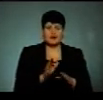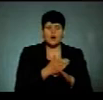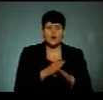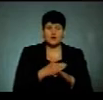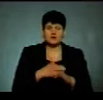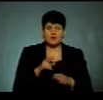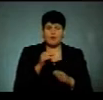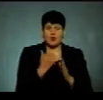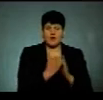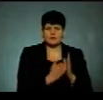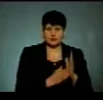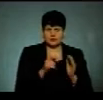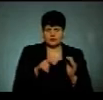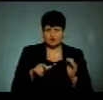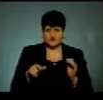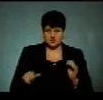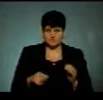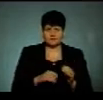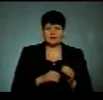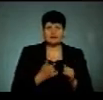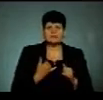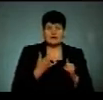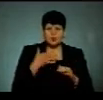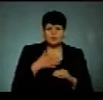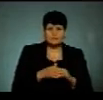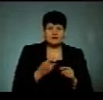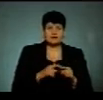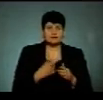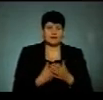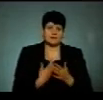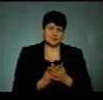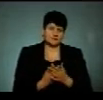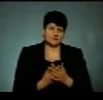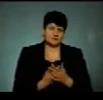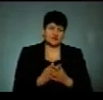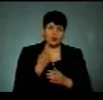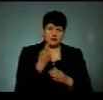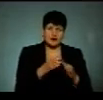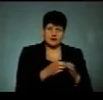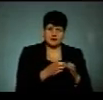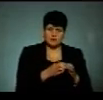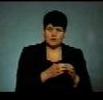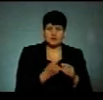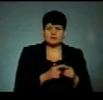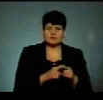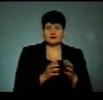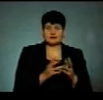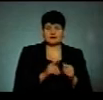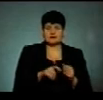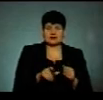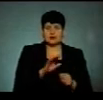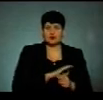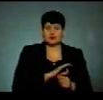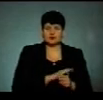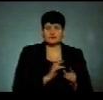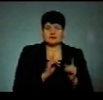розділено по категоріях споживачів. Для розуміння, це, скажімо, одна категорія, певна кількість осіб, які користуються